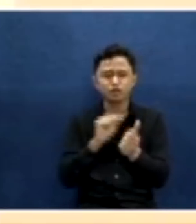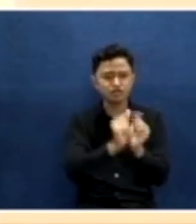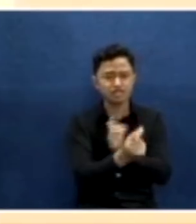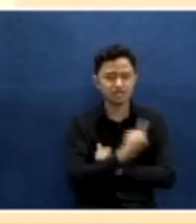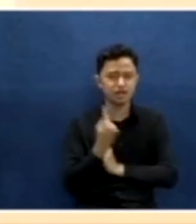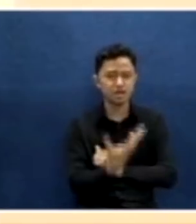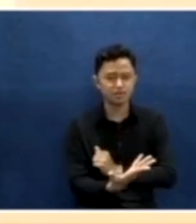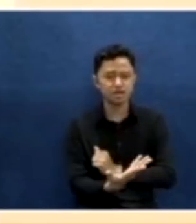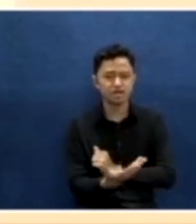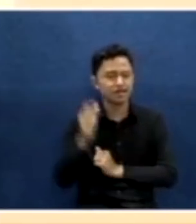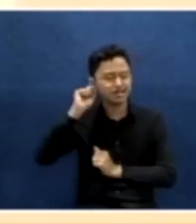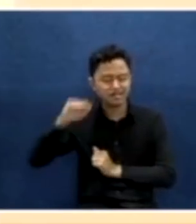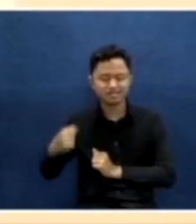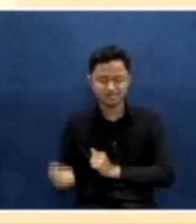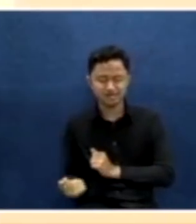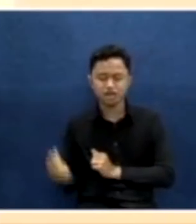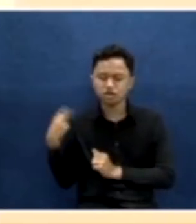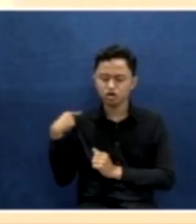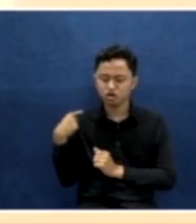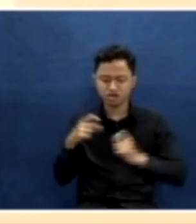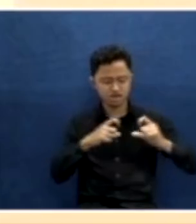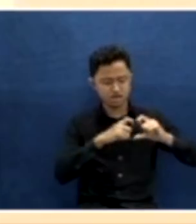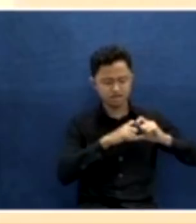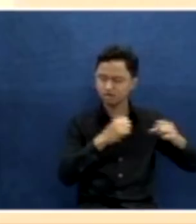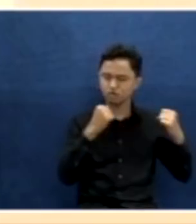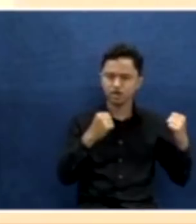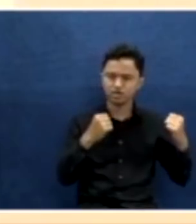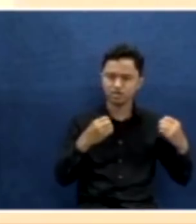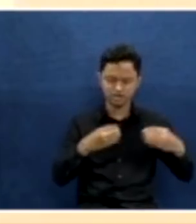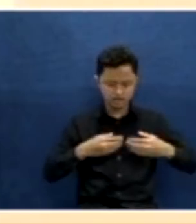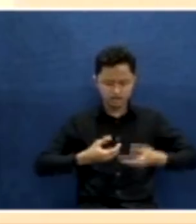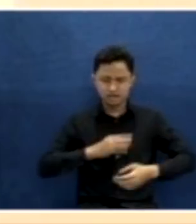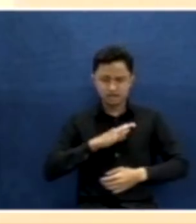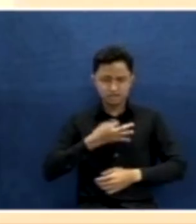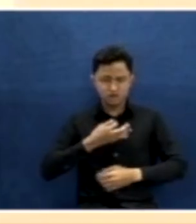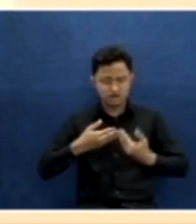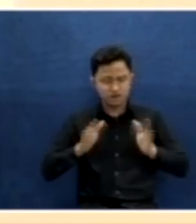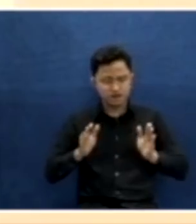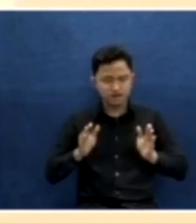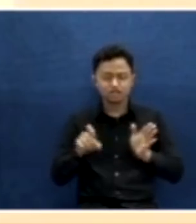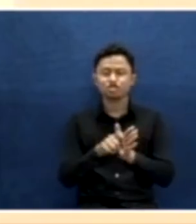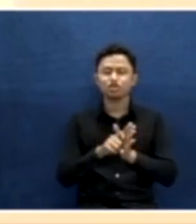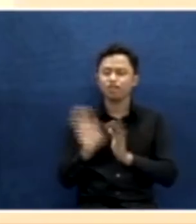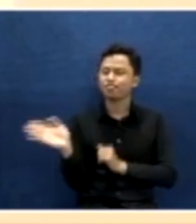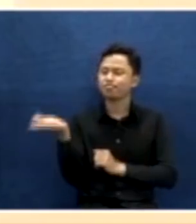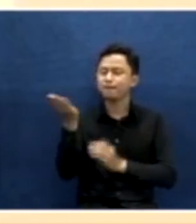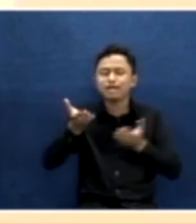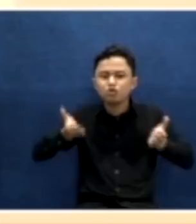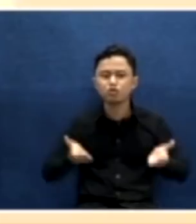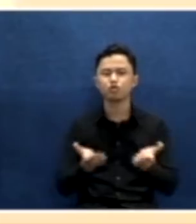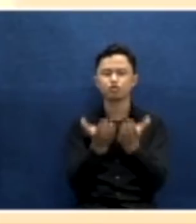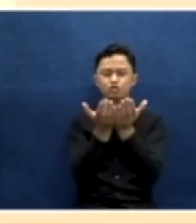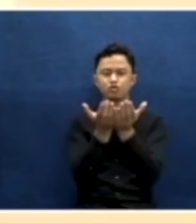kuatkanlah hatinya 28 mah Cumanya Ya Allah sebagaimana sabdanya Nabi Nuh ketika mendapati istrinya yang tidak